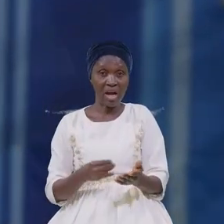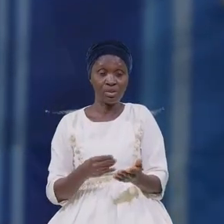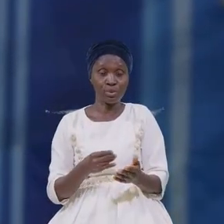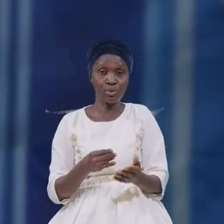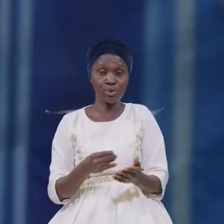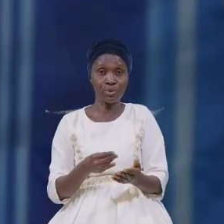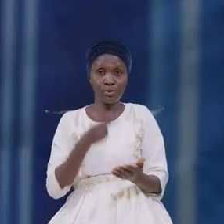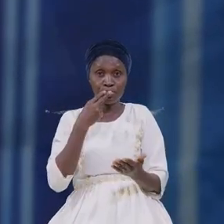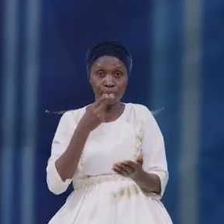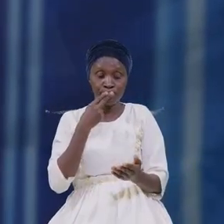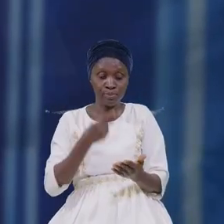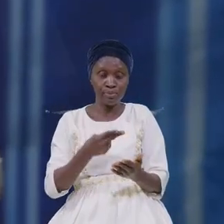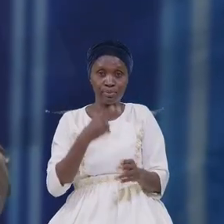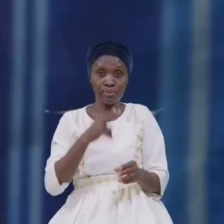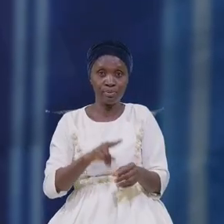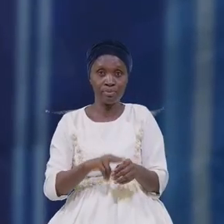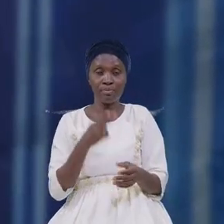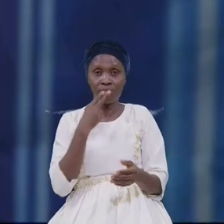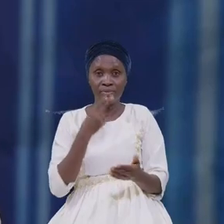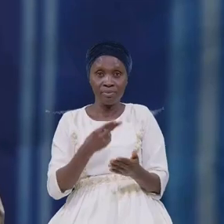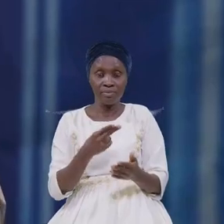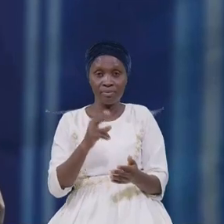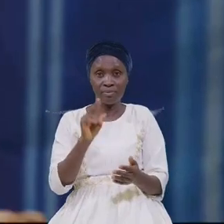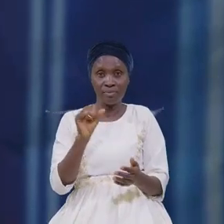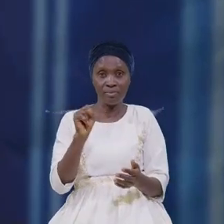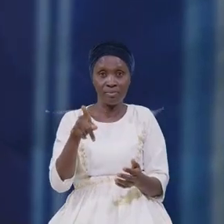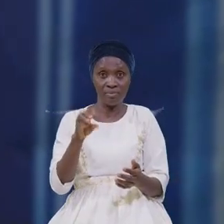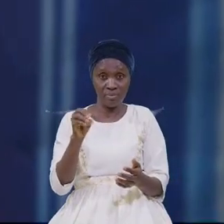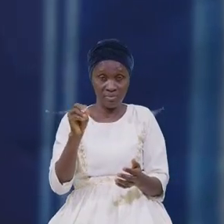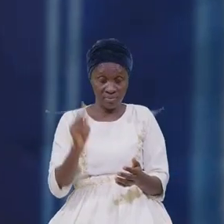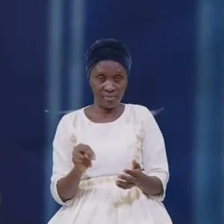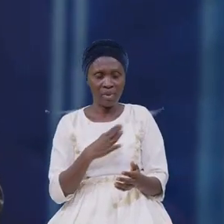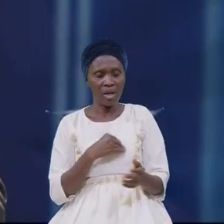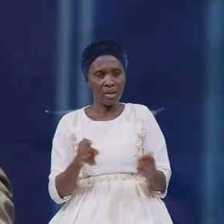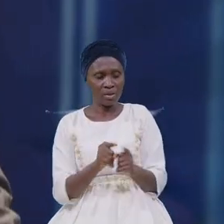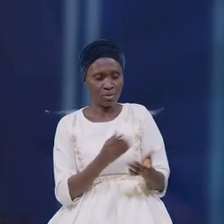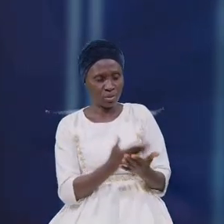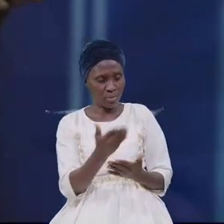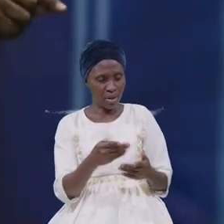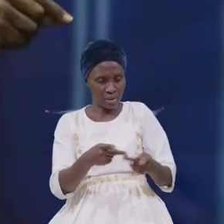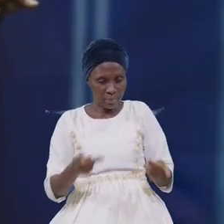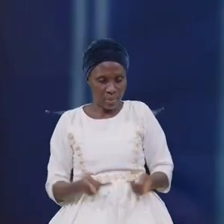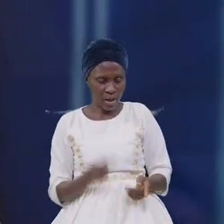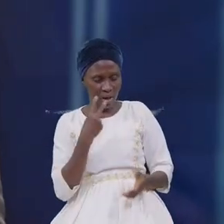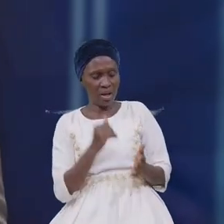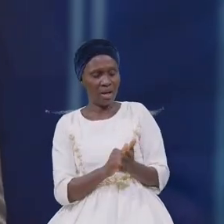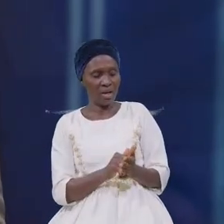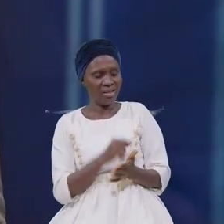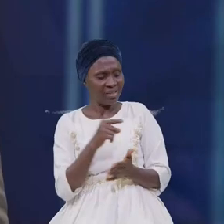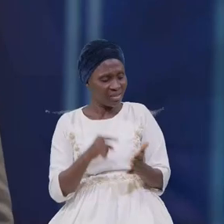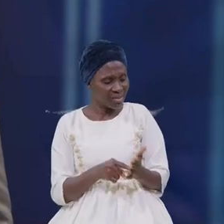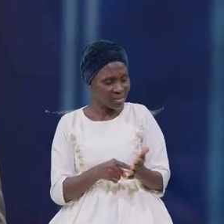quelques assiettes et des couteaux. Lorsque vous avez le plat, achetez le plat, vous devez... Vous avez vu que